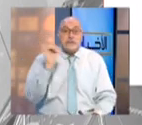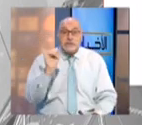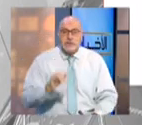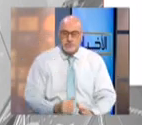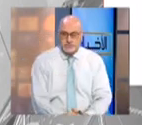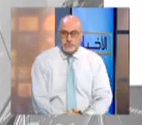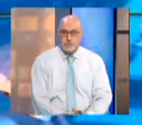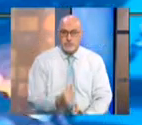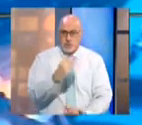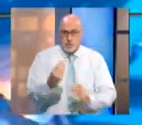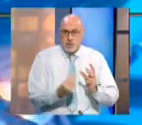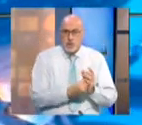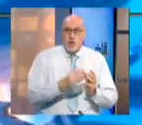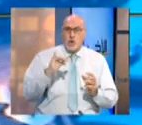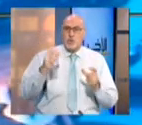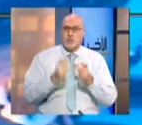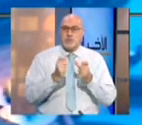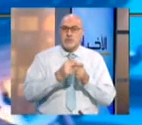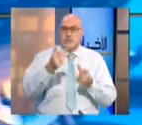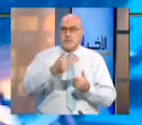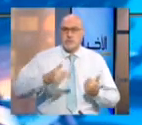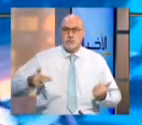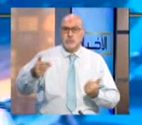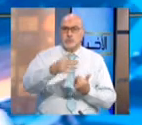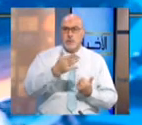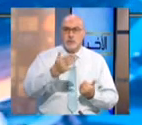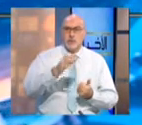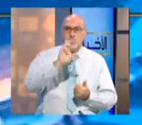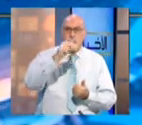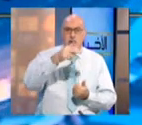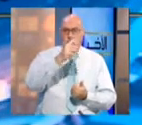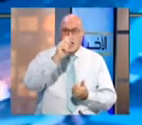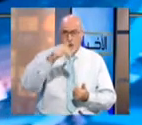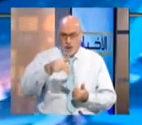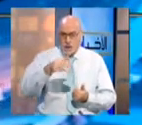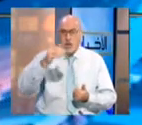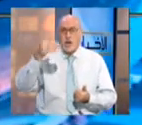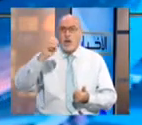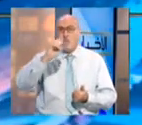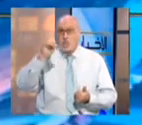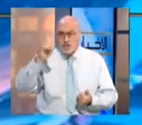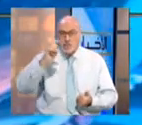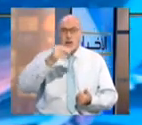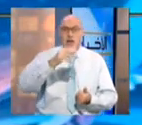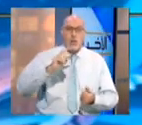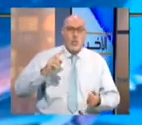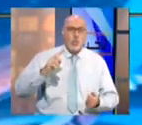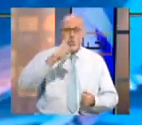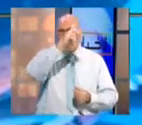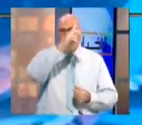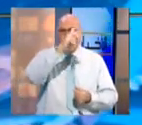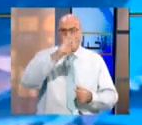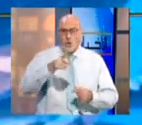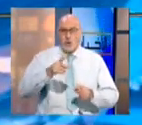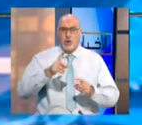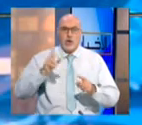دمج الشركتين الوطنيتين كنان متوسطية كنان ميد وكنان شمال كنان نور